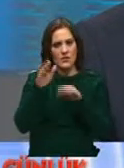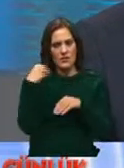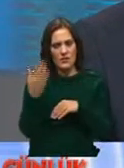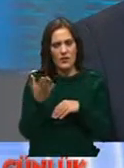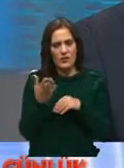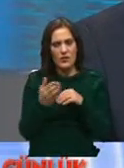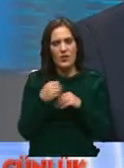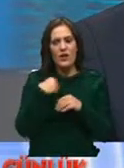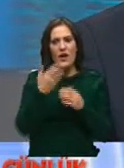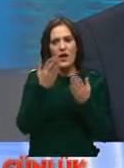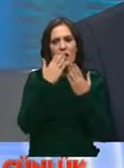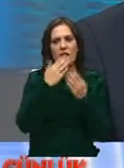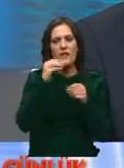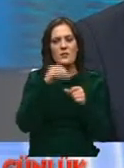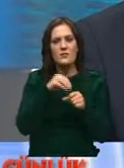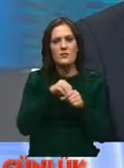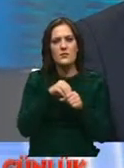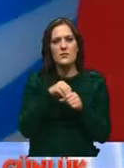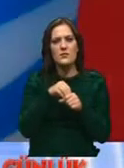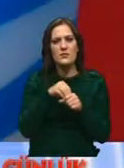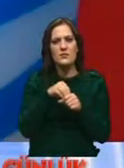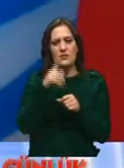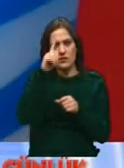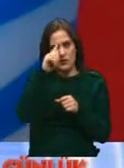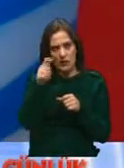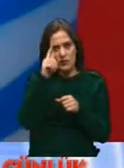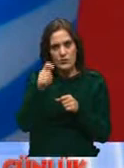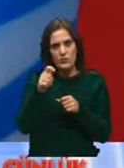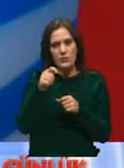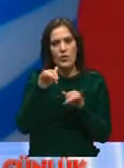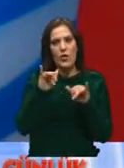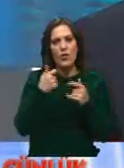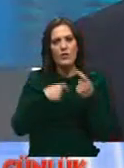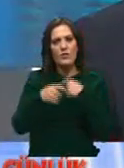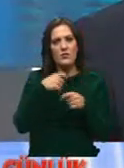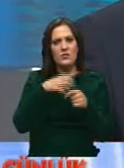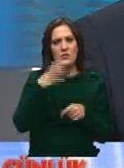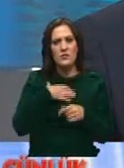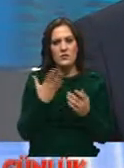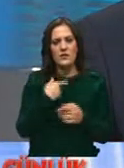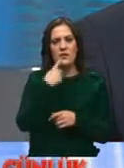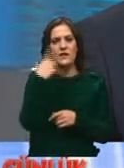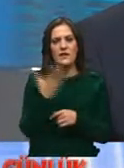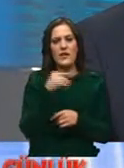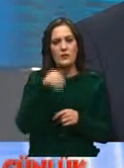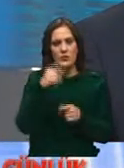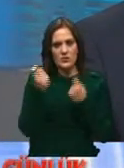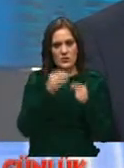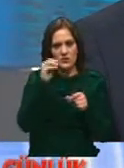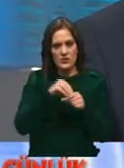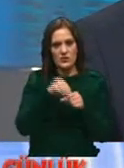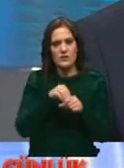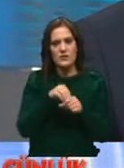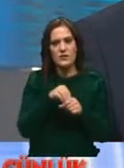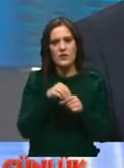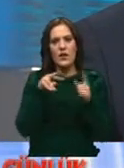sağlıyor. Akademisyenlere danışıyoruz. Oyun firması sahipleri zaten yıllardır bu işin içindeler ve artık